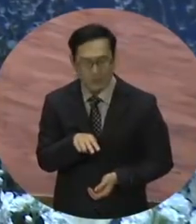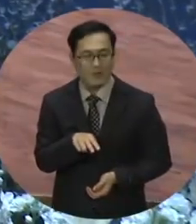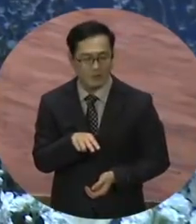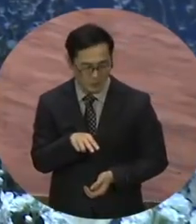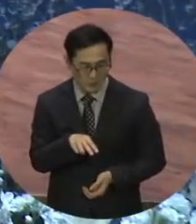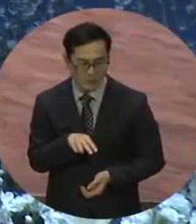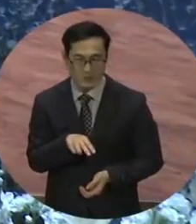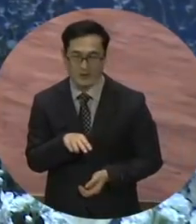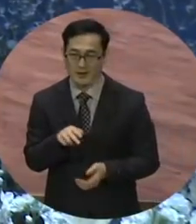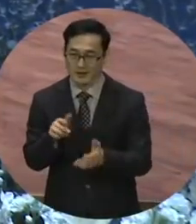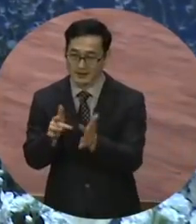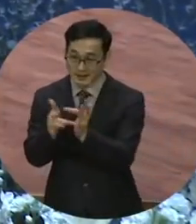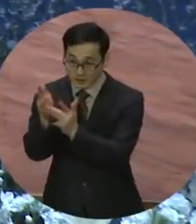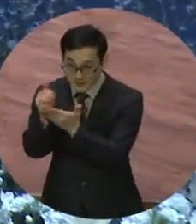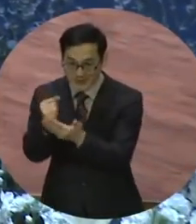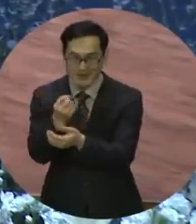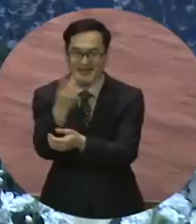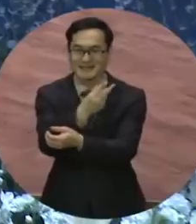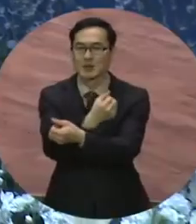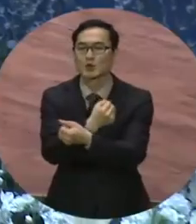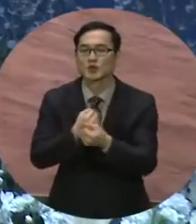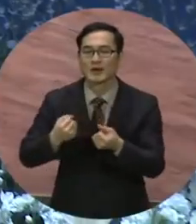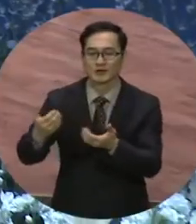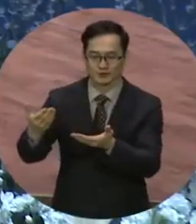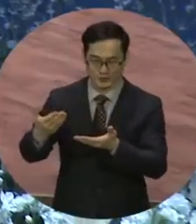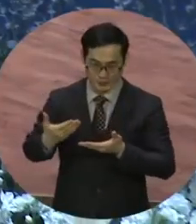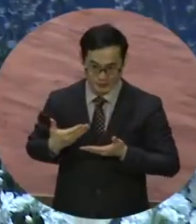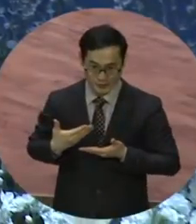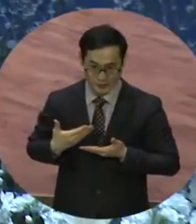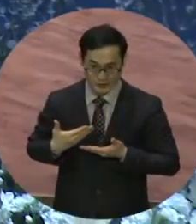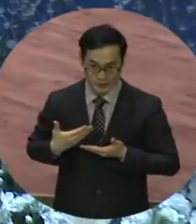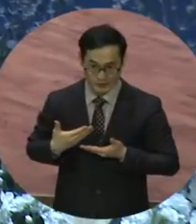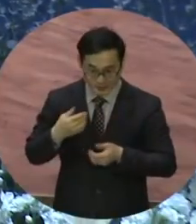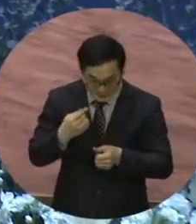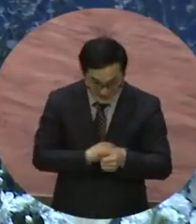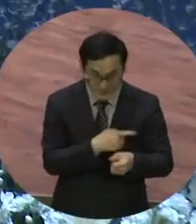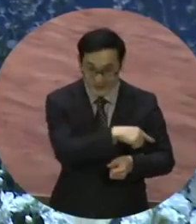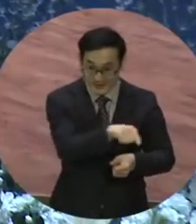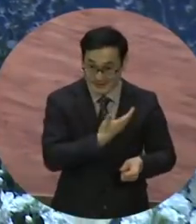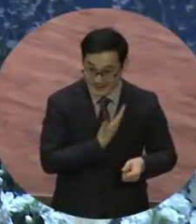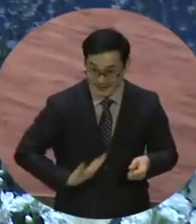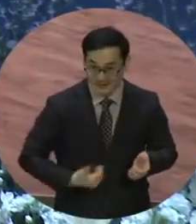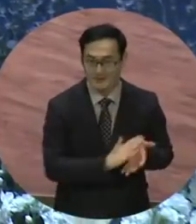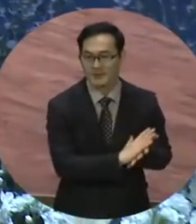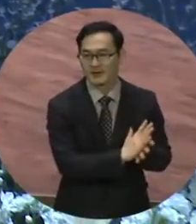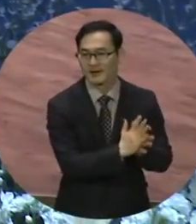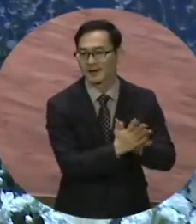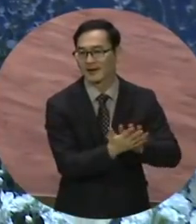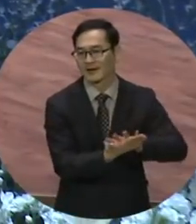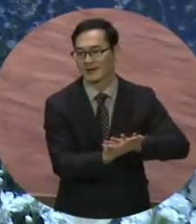더 용서하시고 만나 주었더니 제자들이 변화됐구나. 여기서 중요한 단어입니다. 꼭